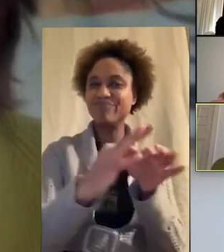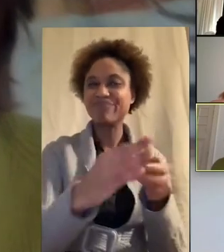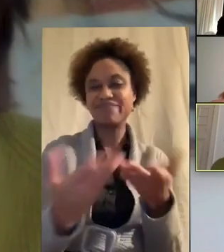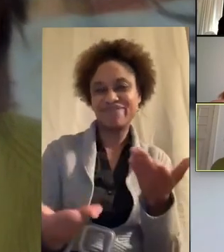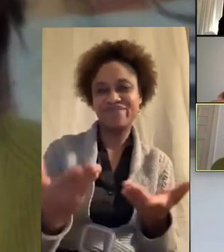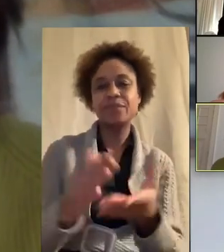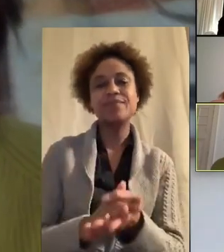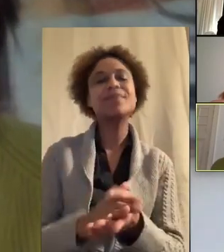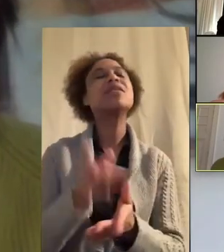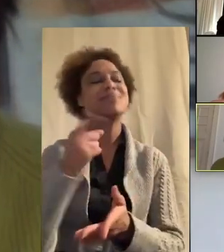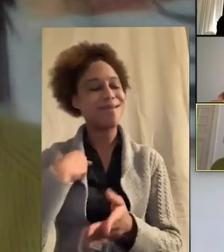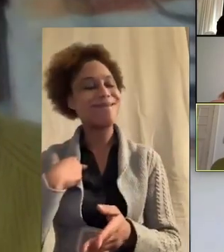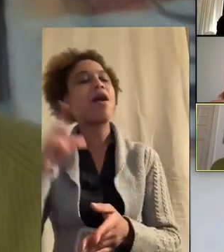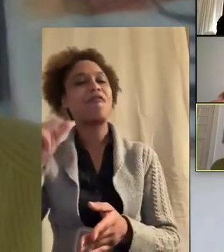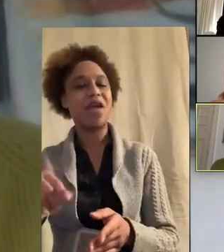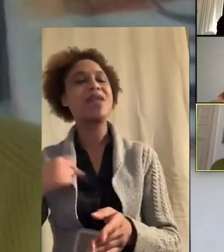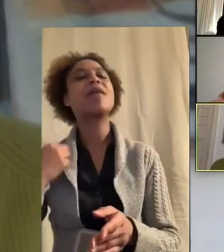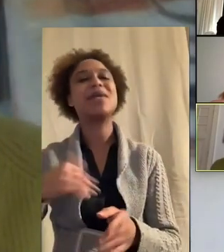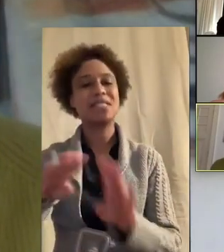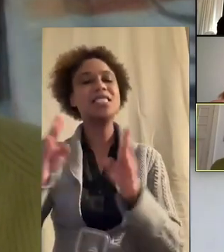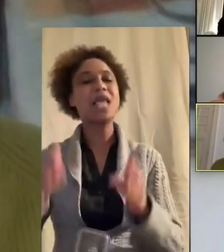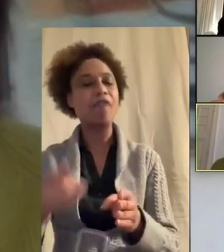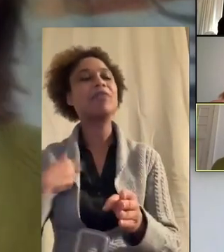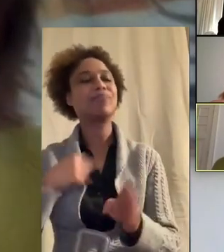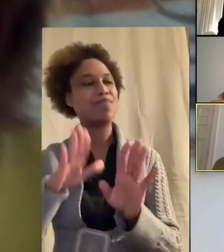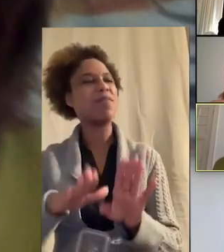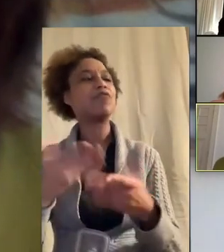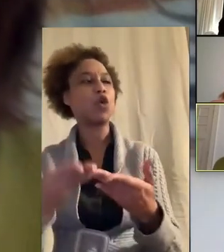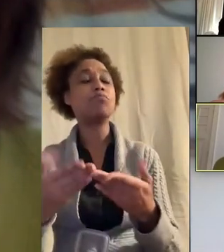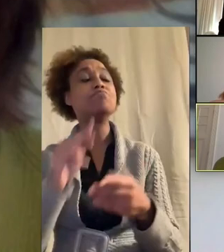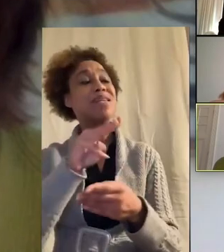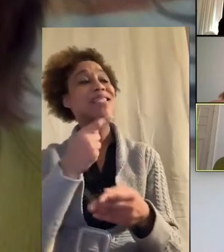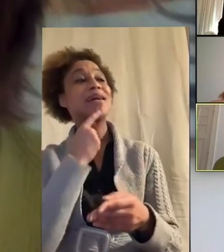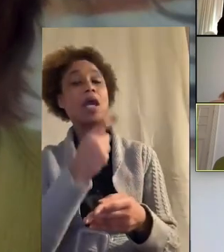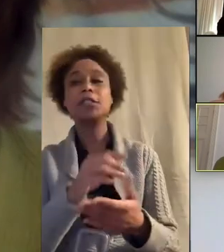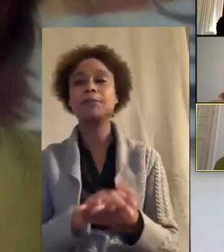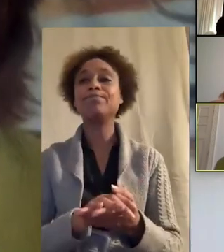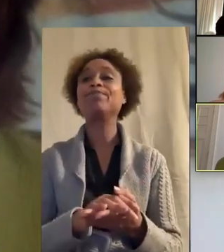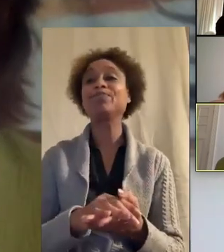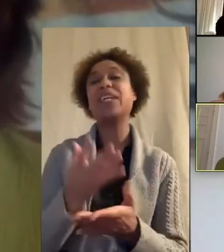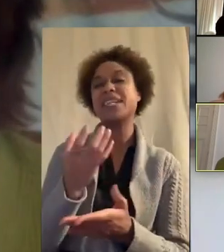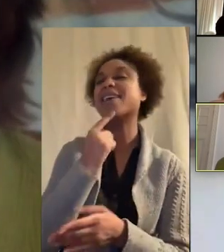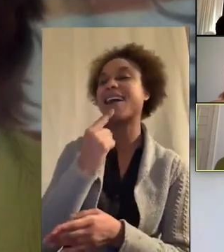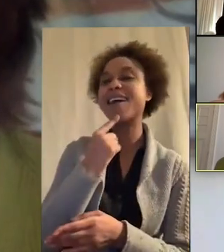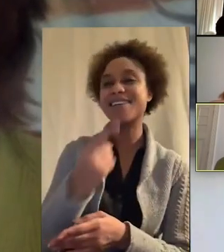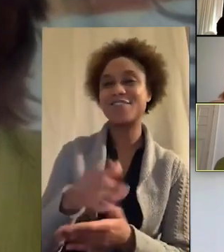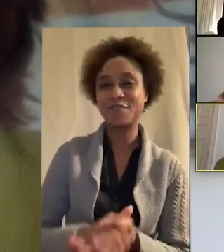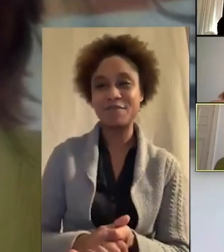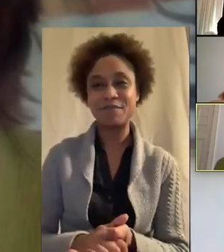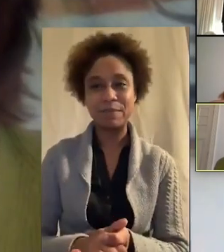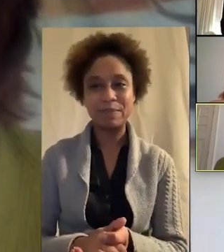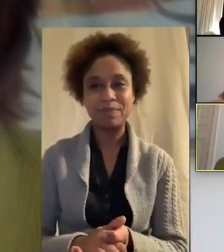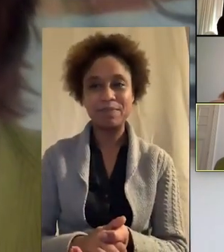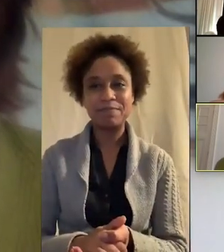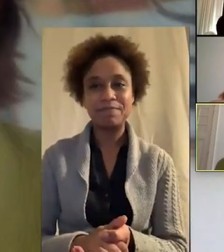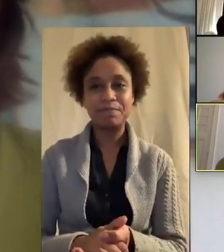gevraagd wordt op zo'n site. Ja. Dat je moet bellen om iets te doen of iets te regelen. En dat het ook niet geaccepteerd wordt